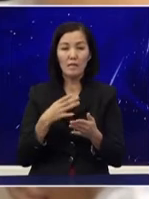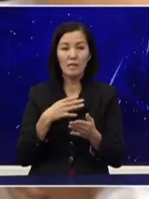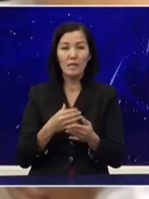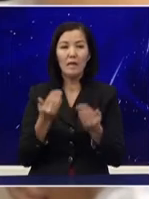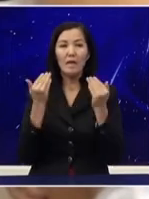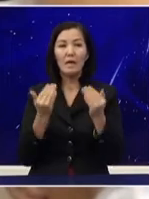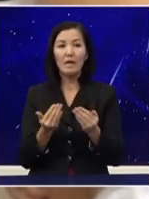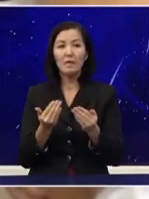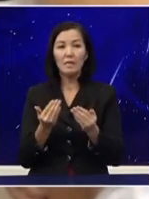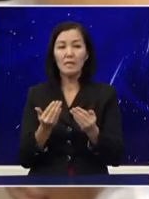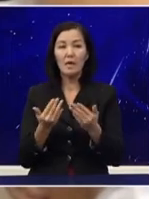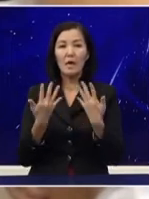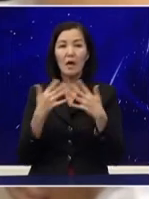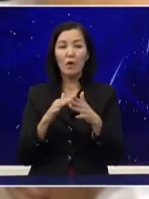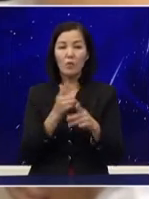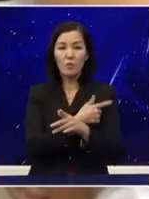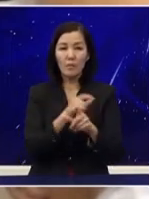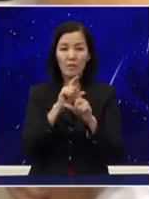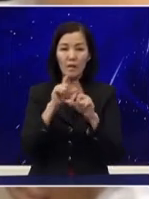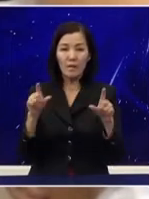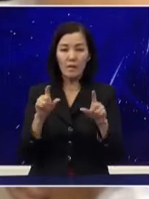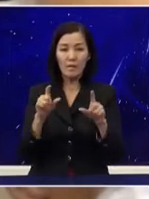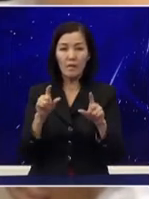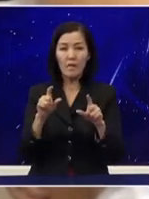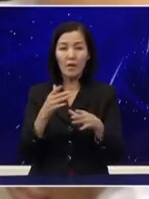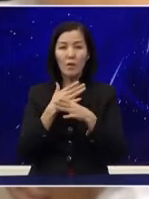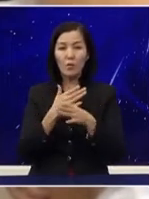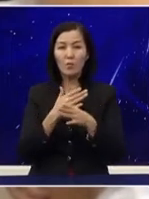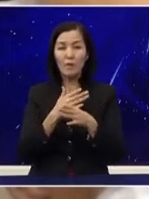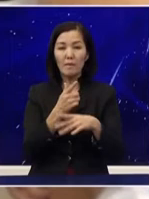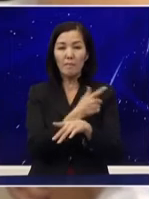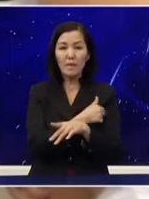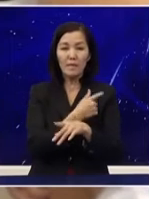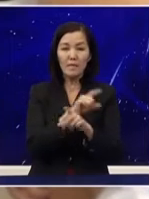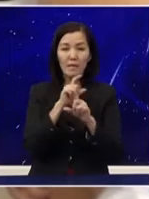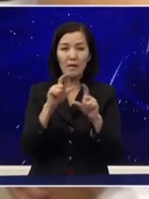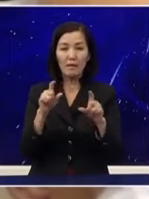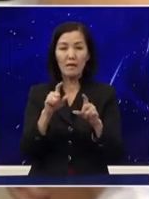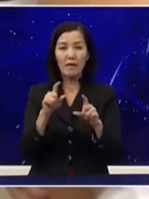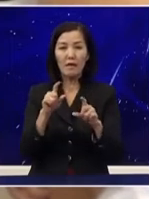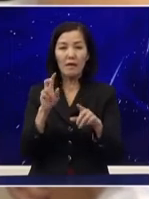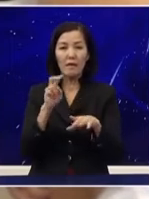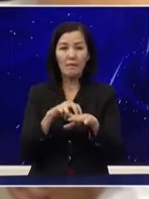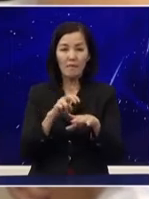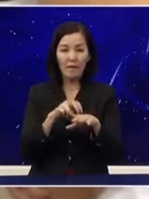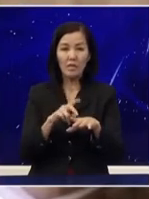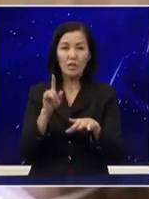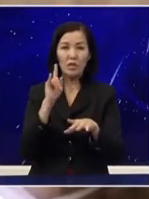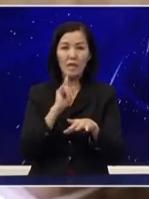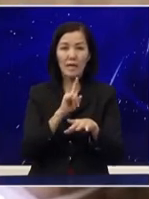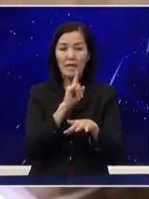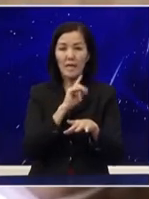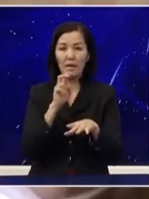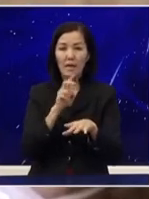ауылдық елді мекендерде амбулаториялық, емханалық көмек медициналық пунктте фельдшерлік, акушерлік пункте және